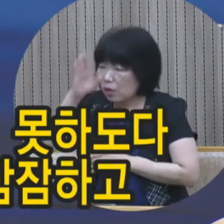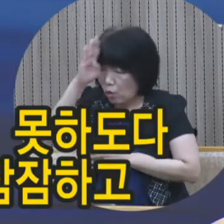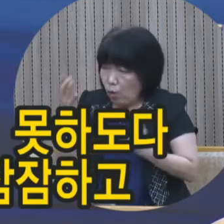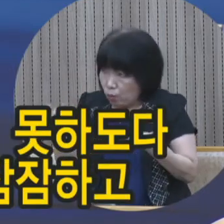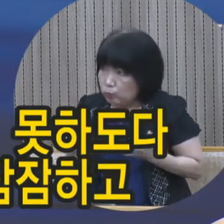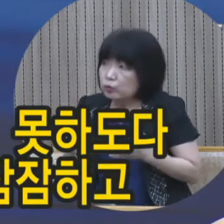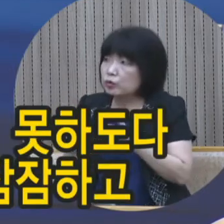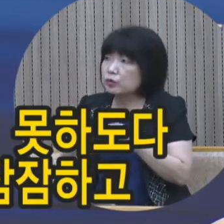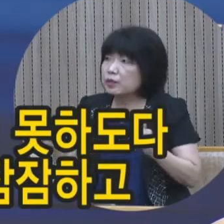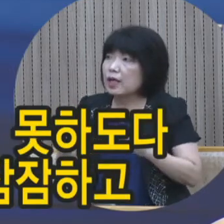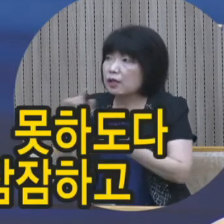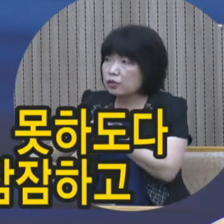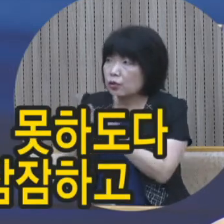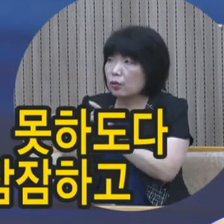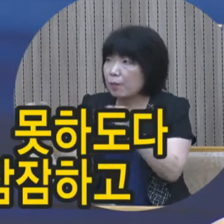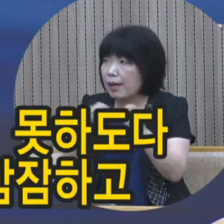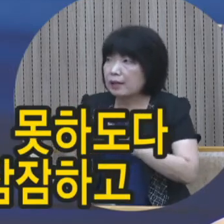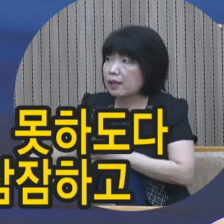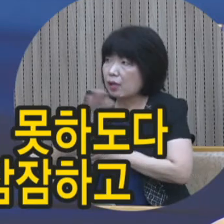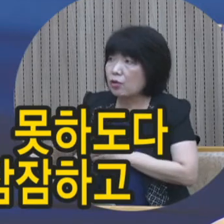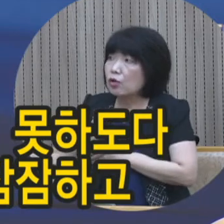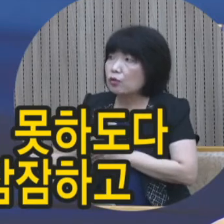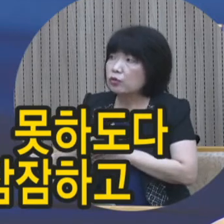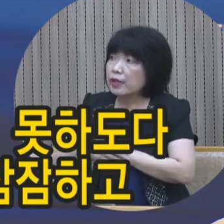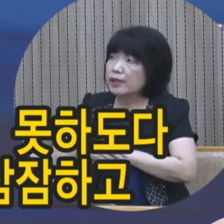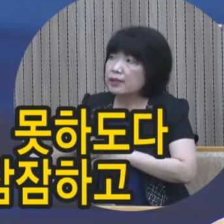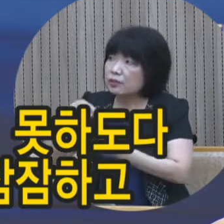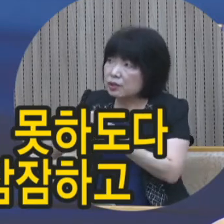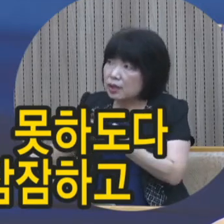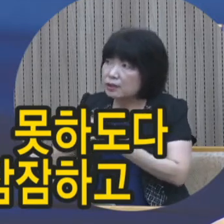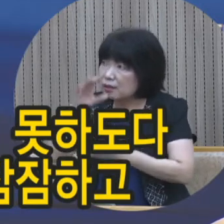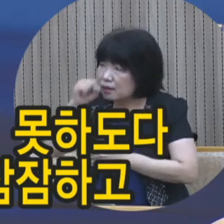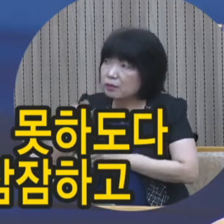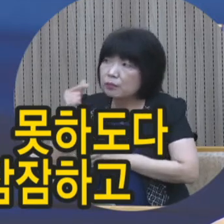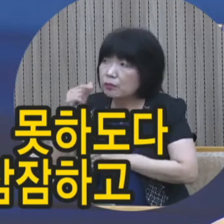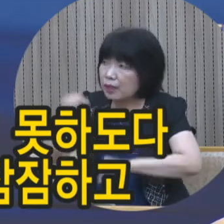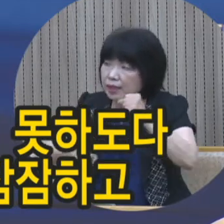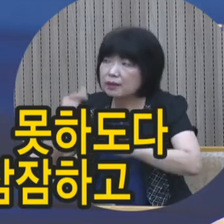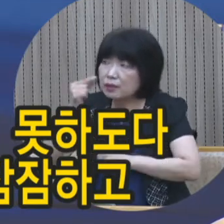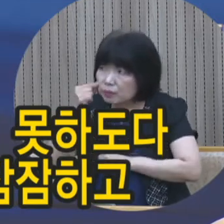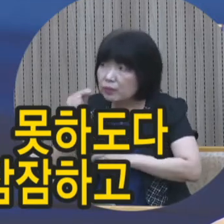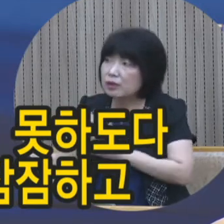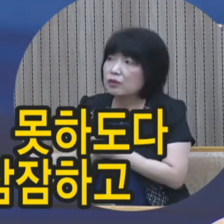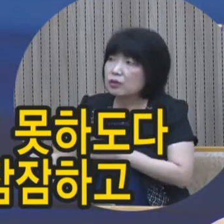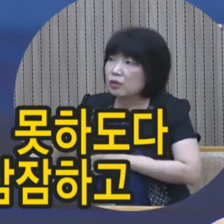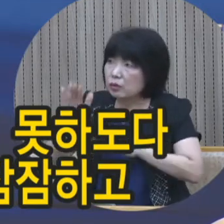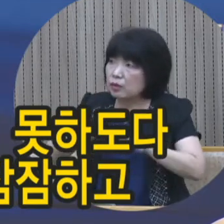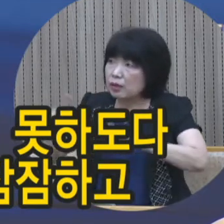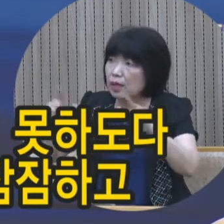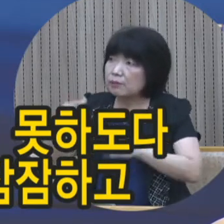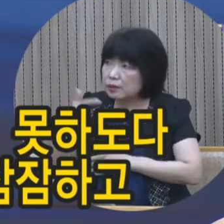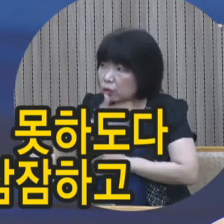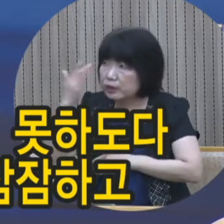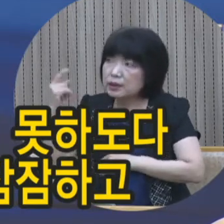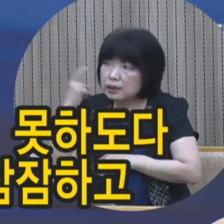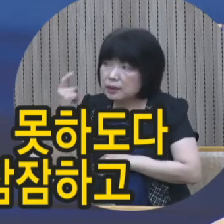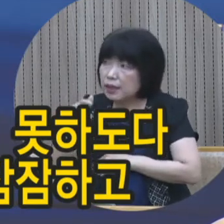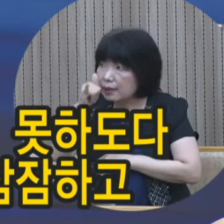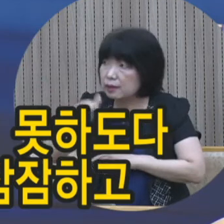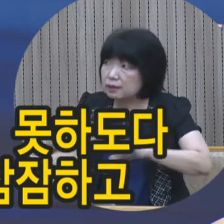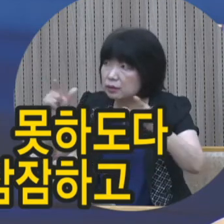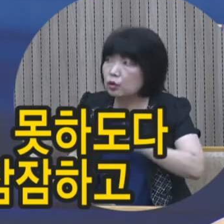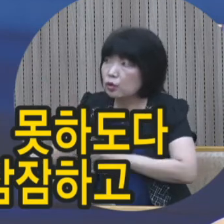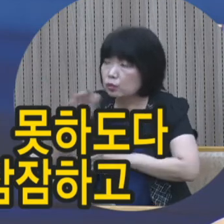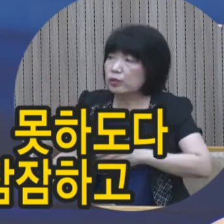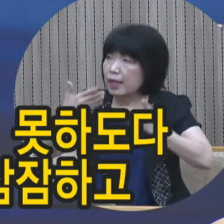시작. 문둥이가 서로 말하되 우리의 소위가 선치 못하도다. 오늘날은 아름다운 소식이 있는